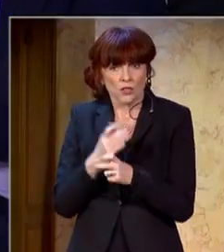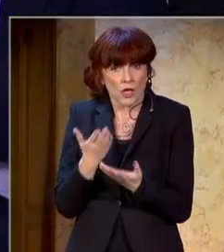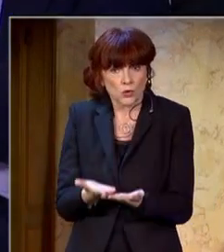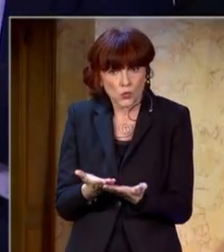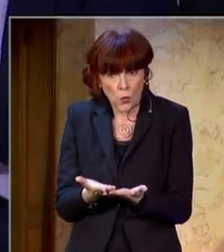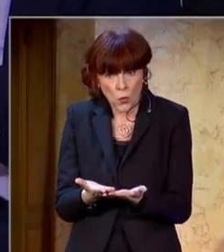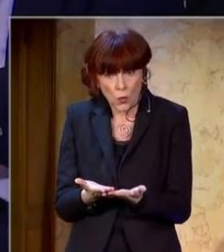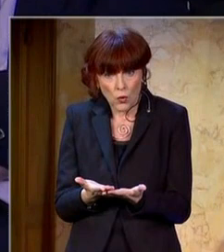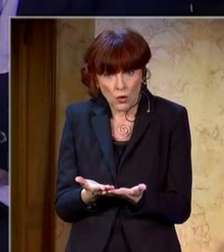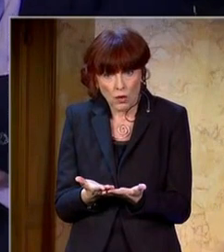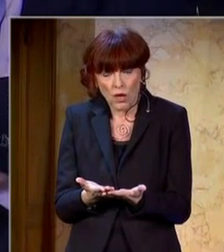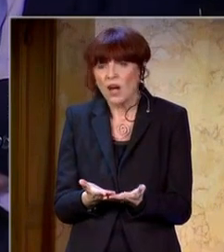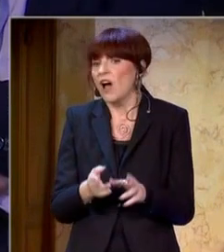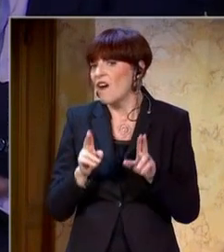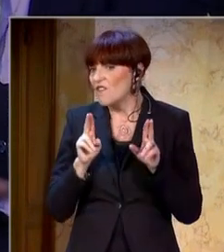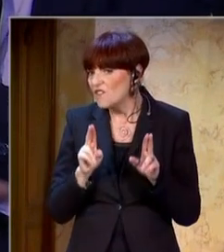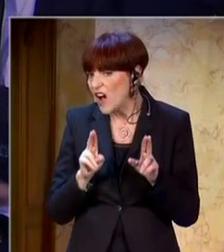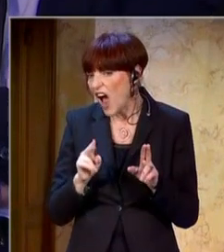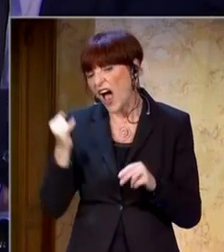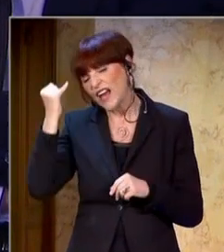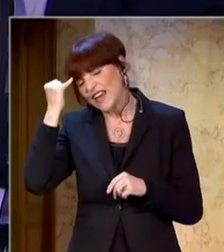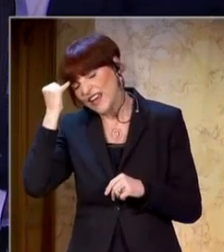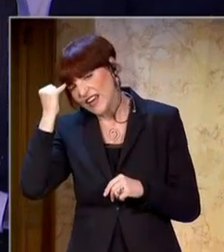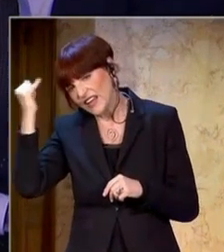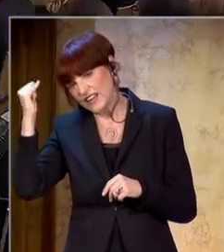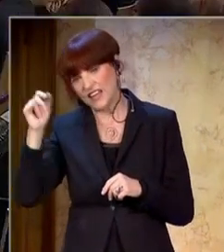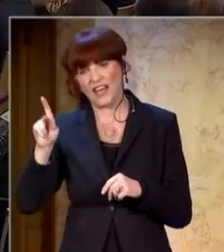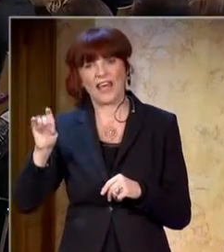entspricht, was der Gedanke war oder wo man sich vielleicht auch nicht